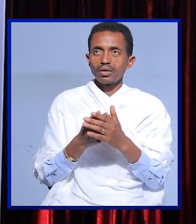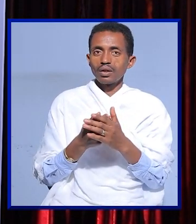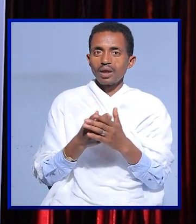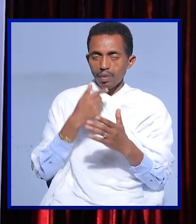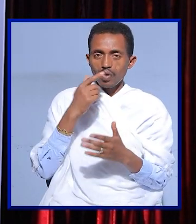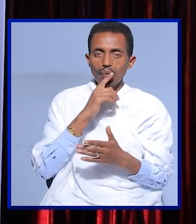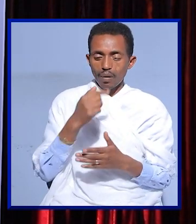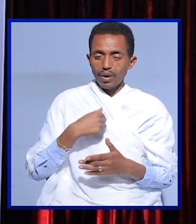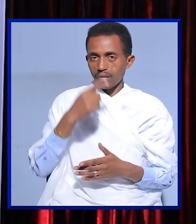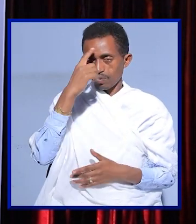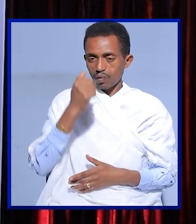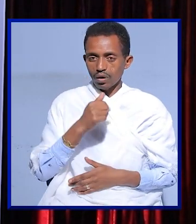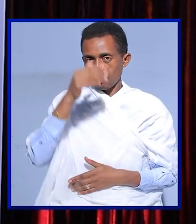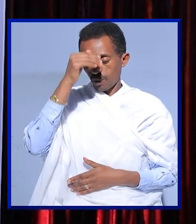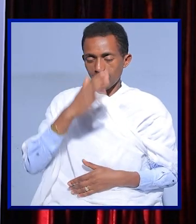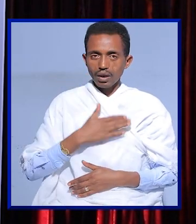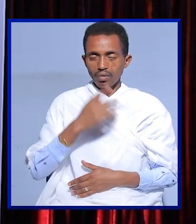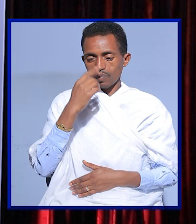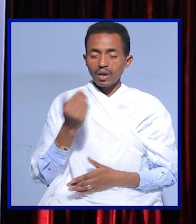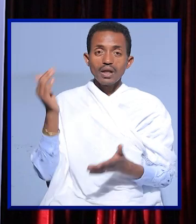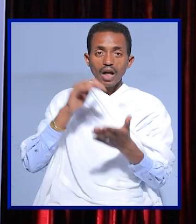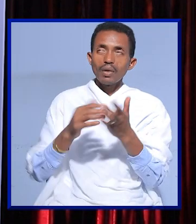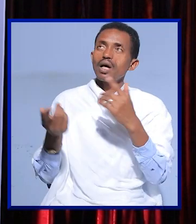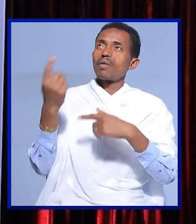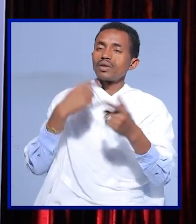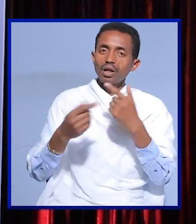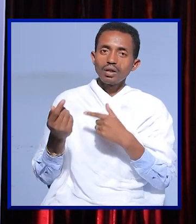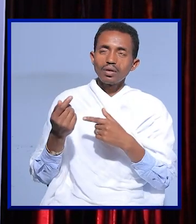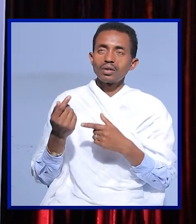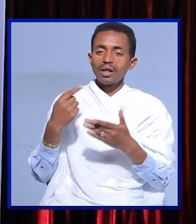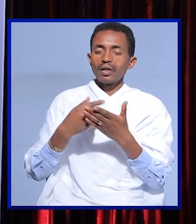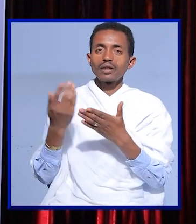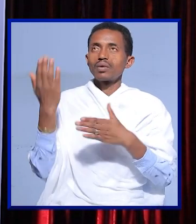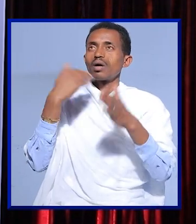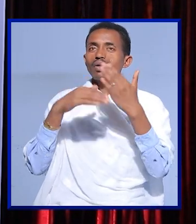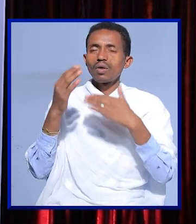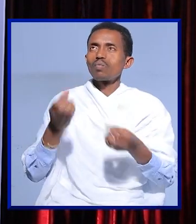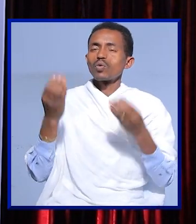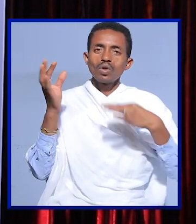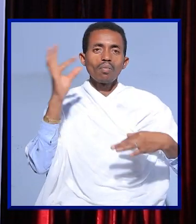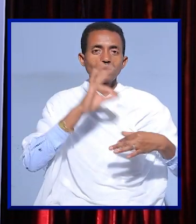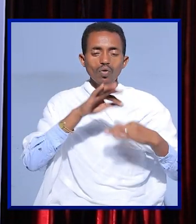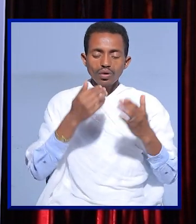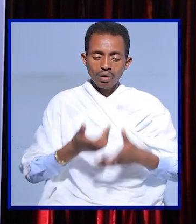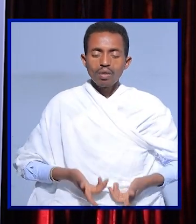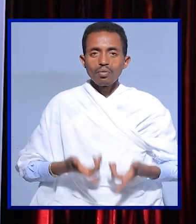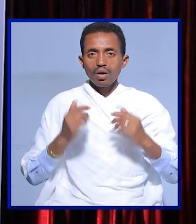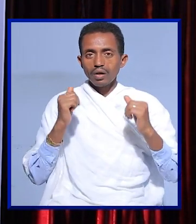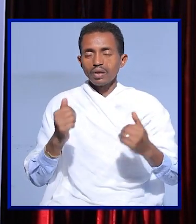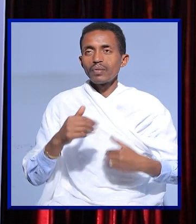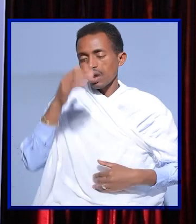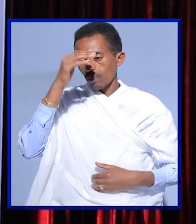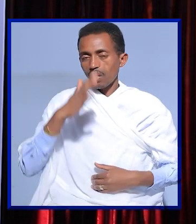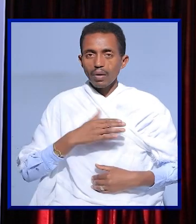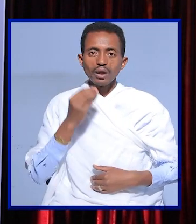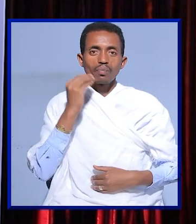አክሙ በእኔ እመኑ በአባቴ እመኑ እንደገና እመጣለሁ እስመ ውስተ አቡየ ዘበሰማያት ብዙ ማይደር ወምራቅቦቱ